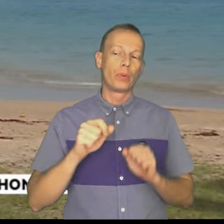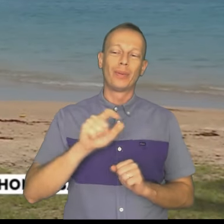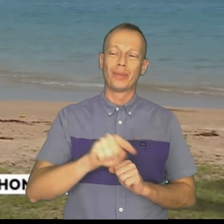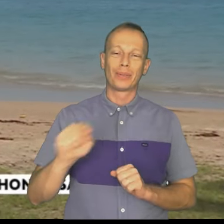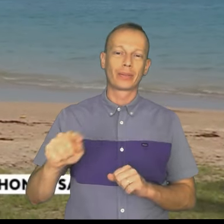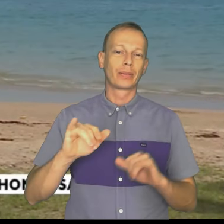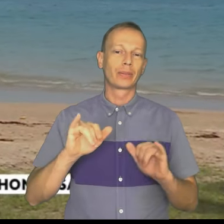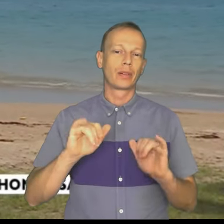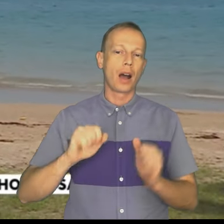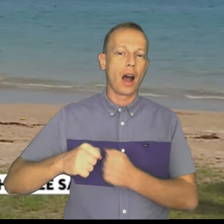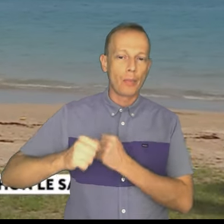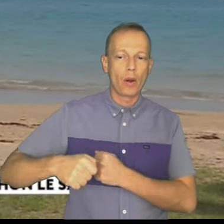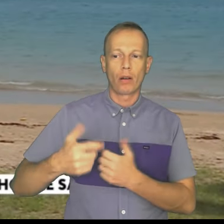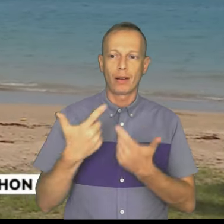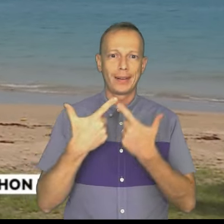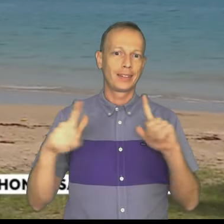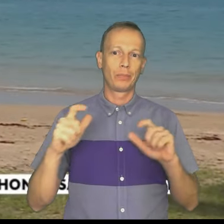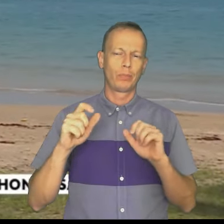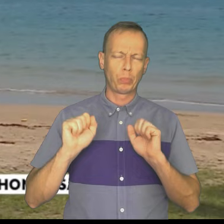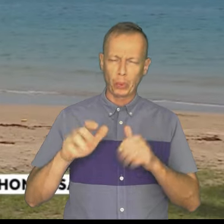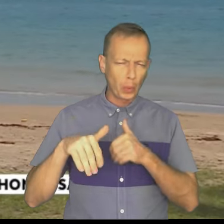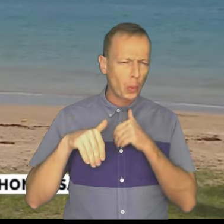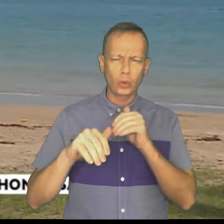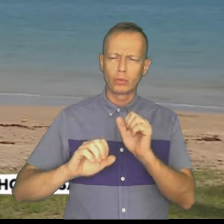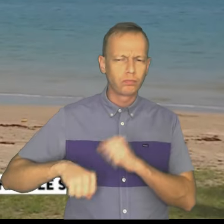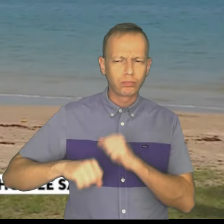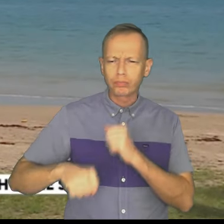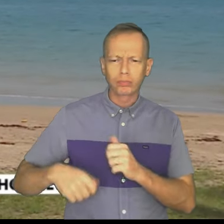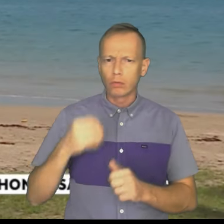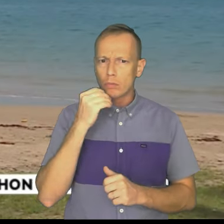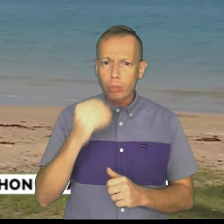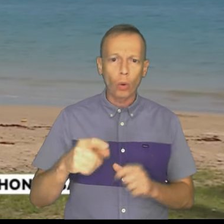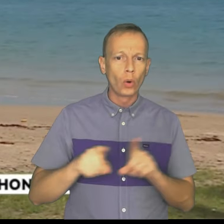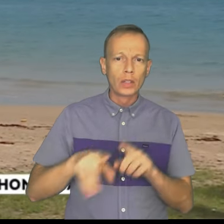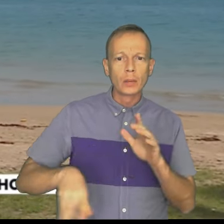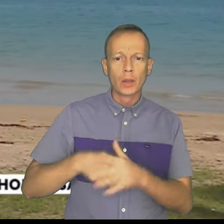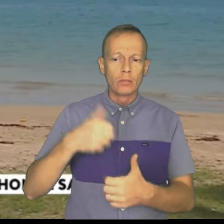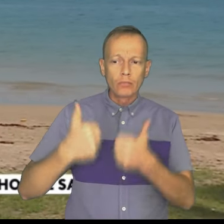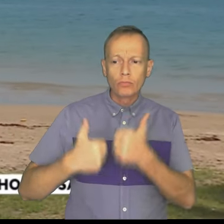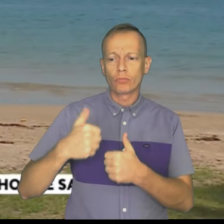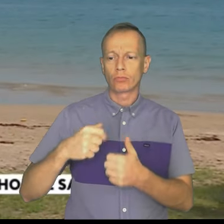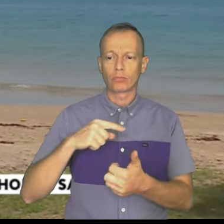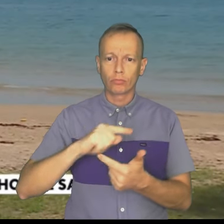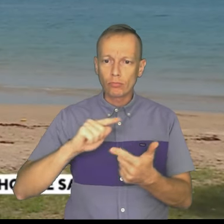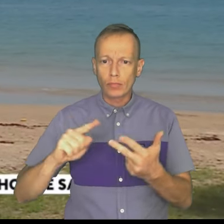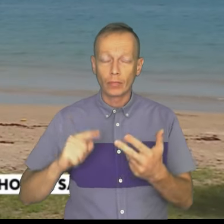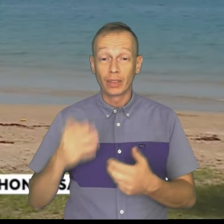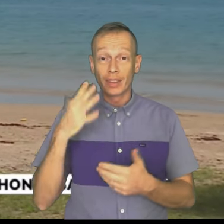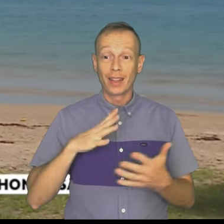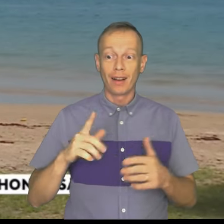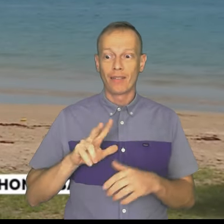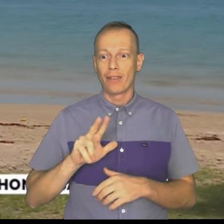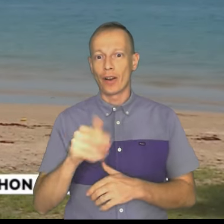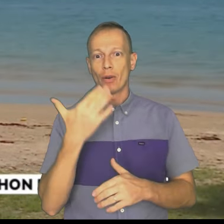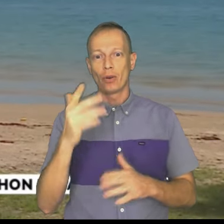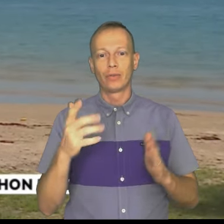puissent encore vraiment continuer à ramer et à participer à ces grandes courses. Parce que nous avons aussi les grandes courses qui vont